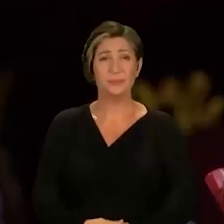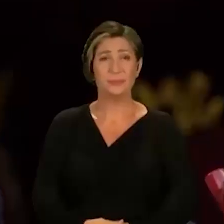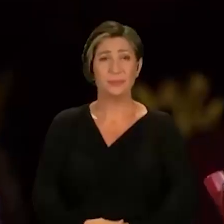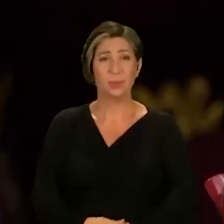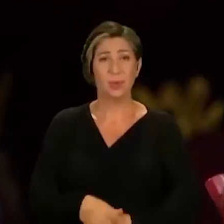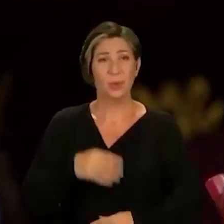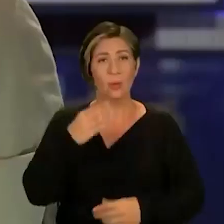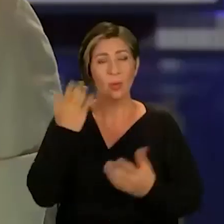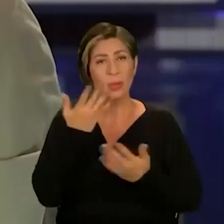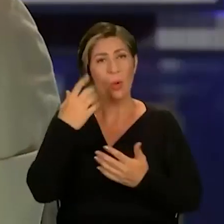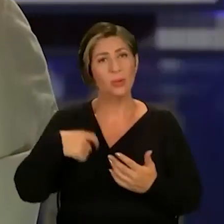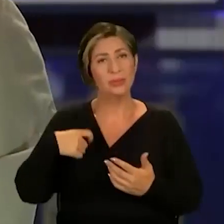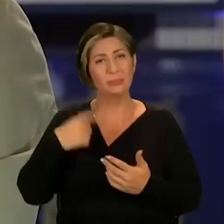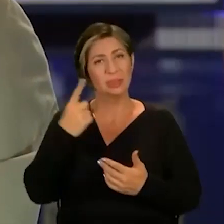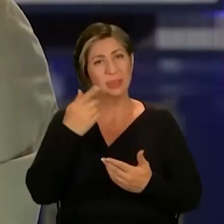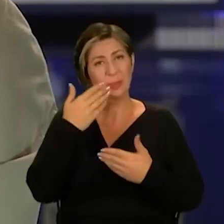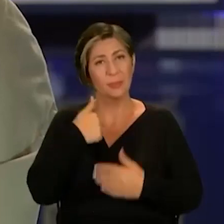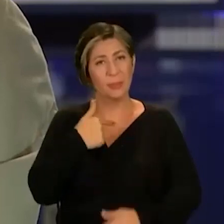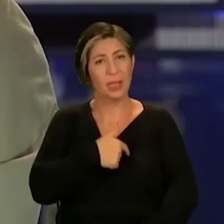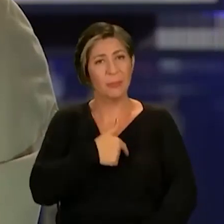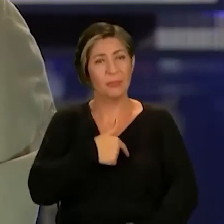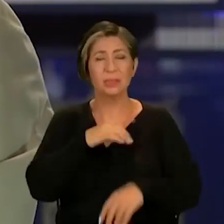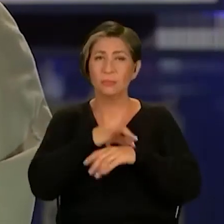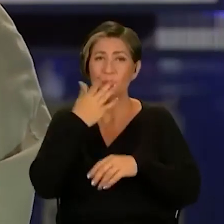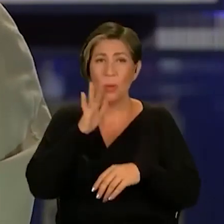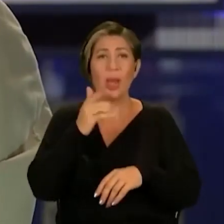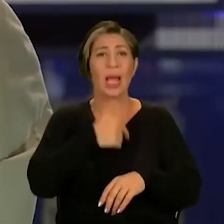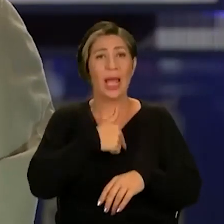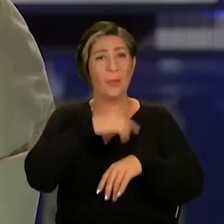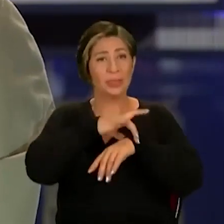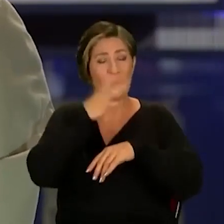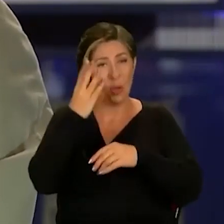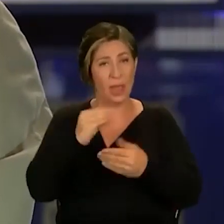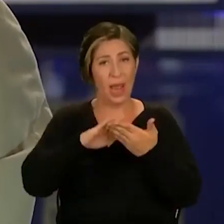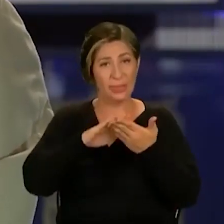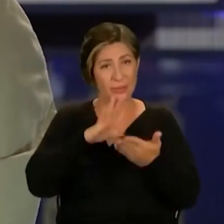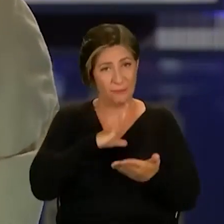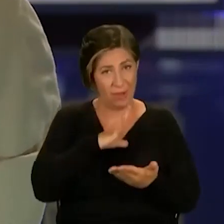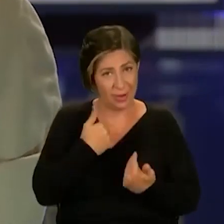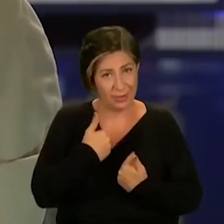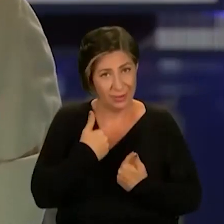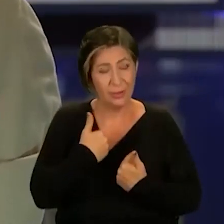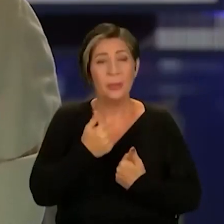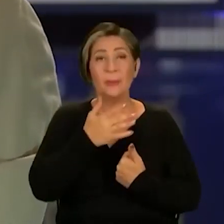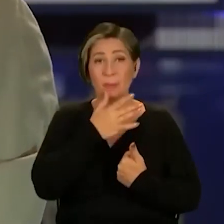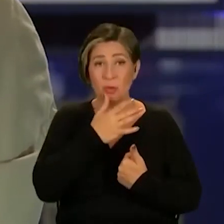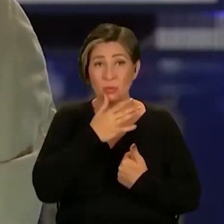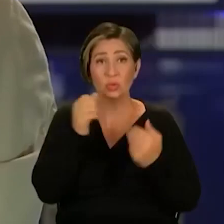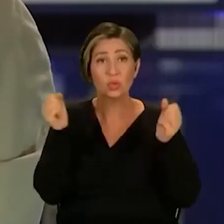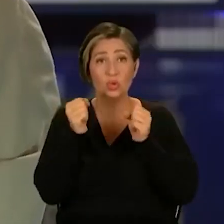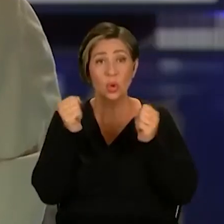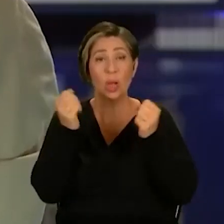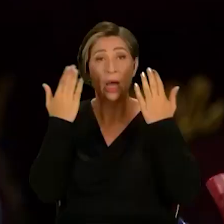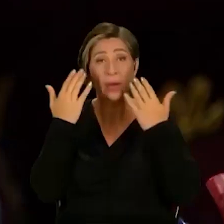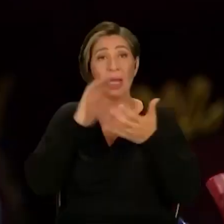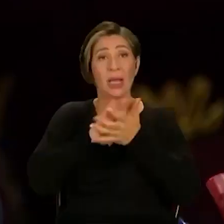Hocam o kadar özel bir şeyden bahsediyor. Benim kalp rahatsızlığım yok ama kalp rahatsızlığı olan arkadaşlarım var. Ve biliyorum ki soğuk havada,